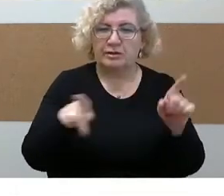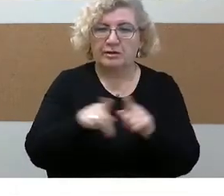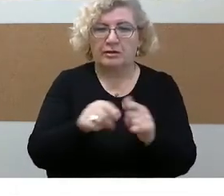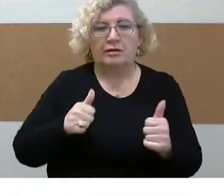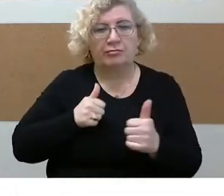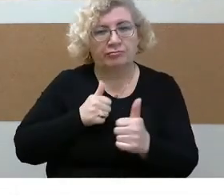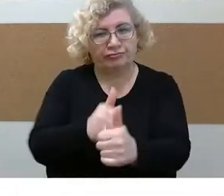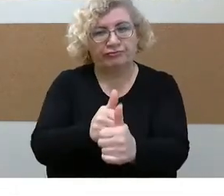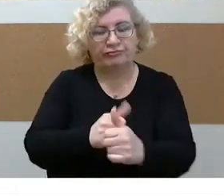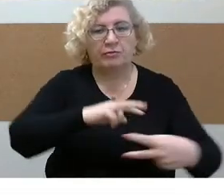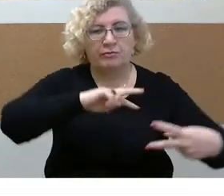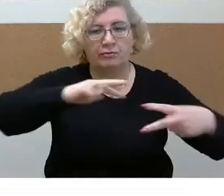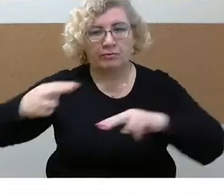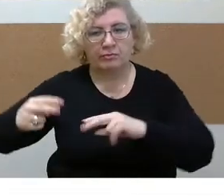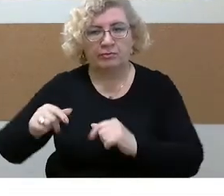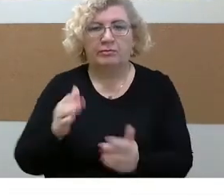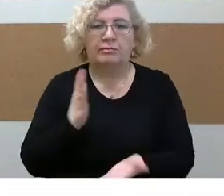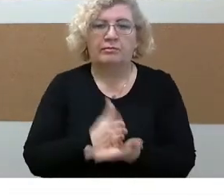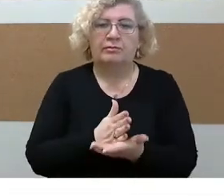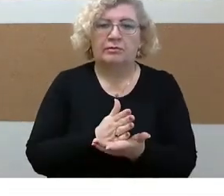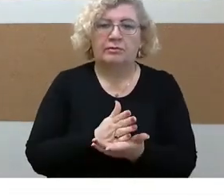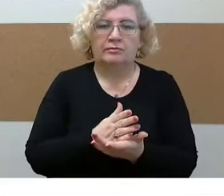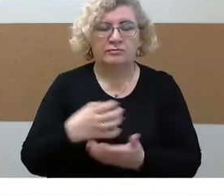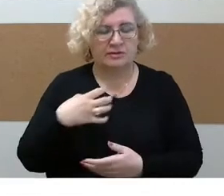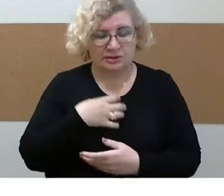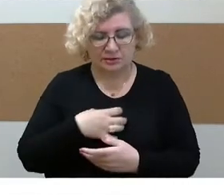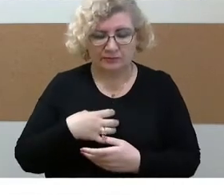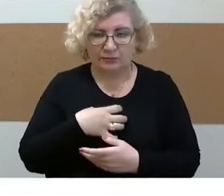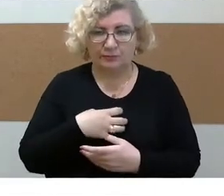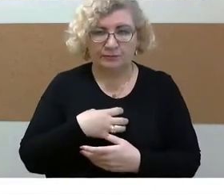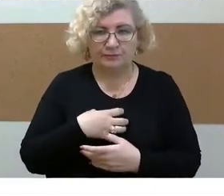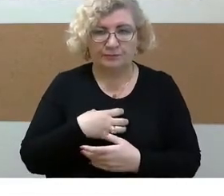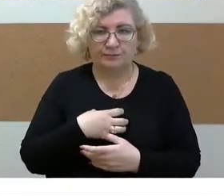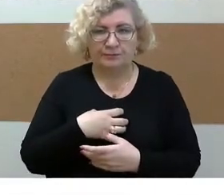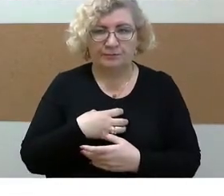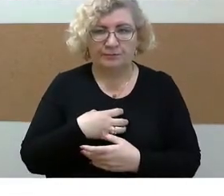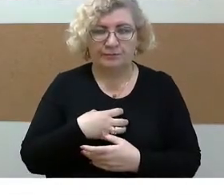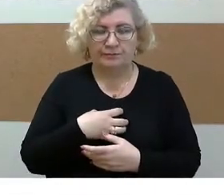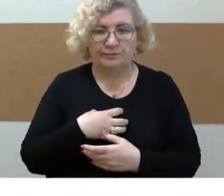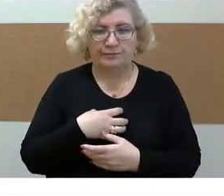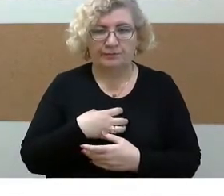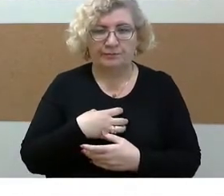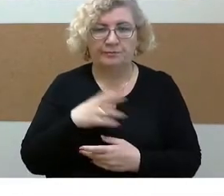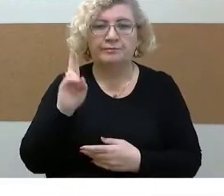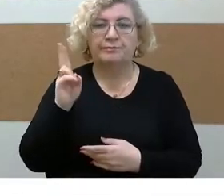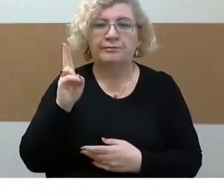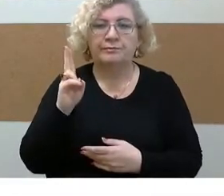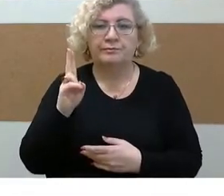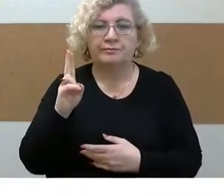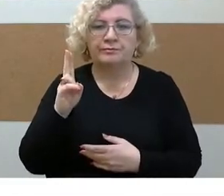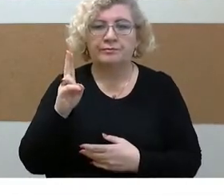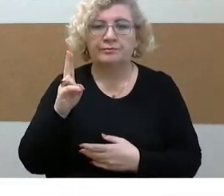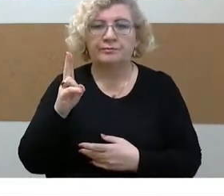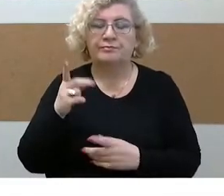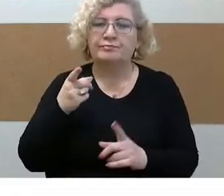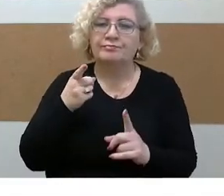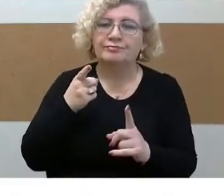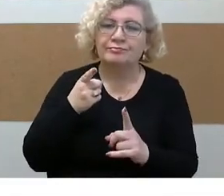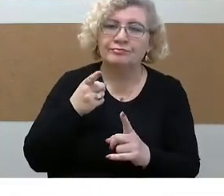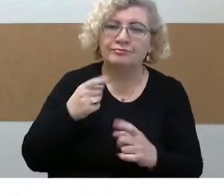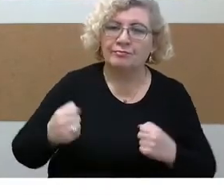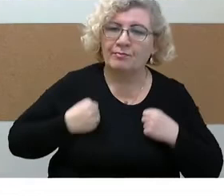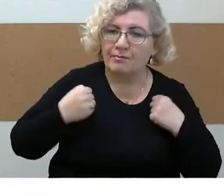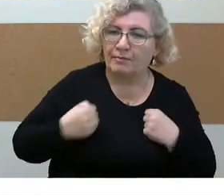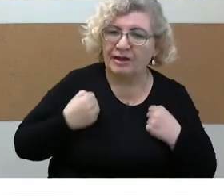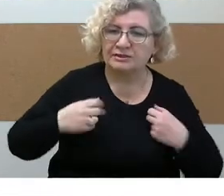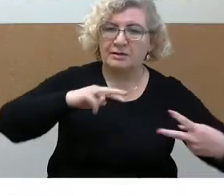pokyčius. Teisėkūra yra be galo svarbus, reiškia, motyvas keičiant